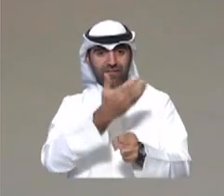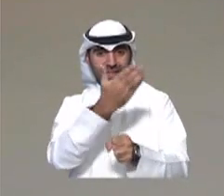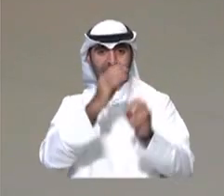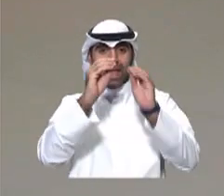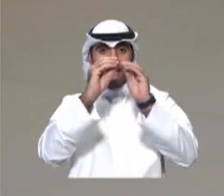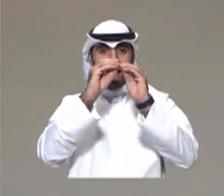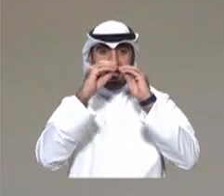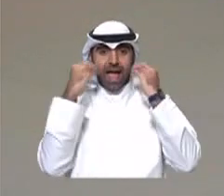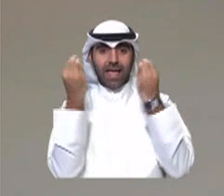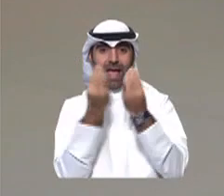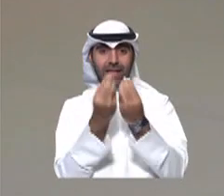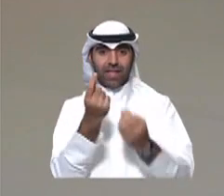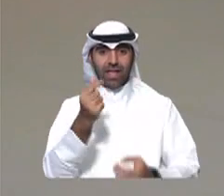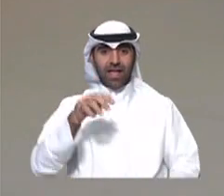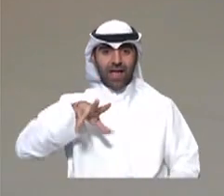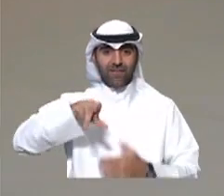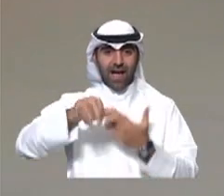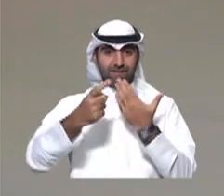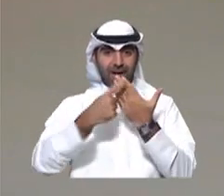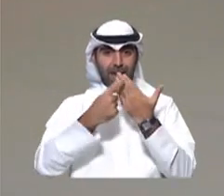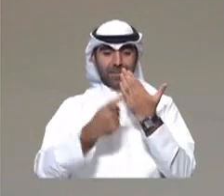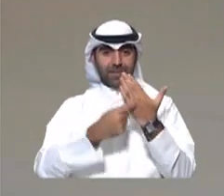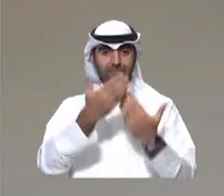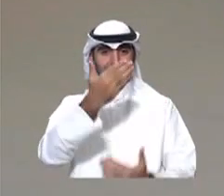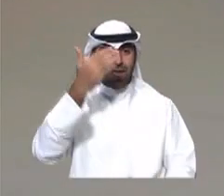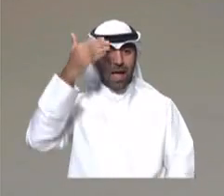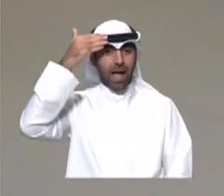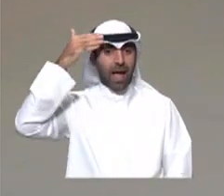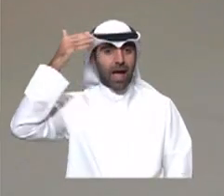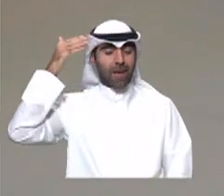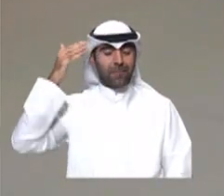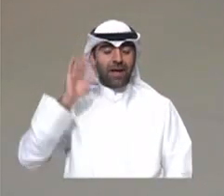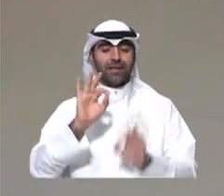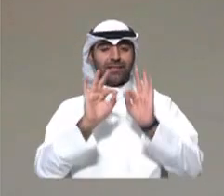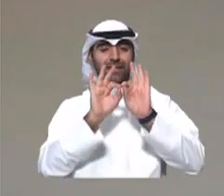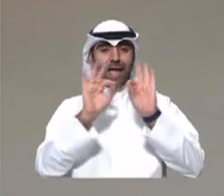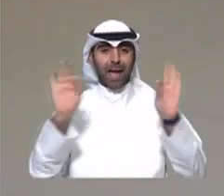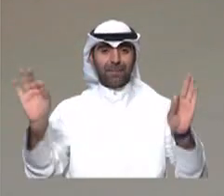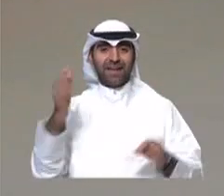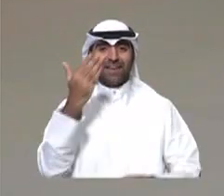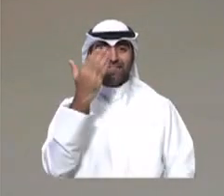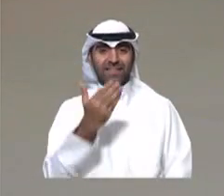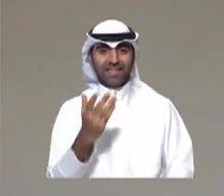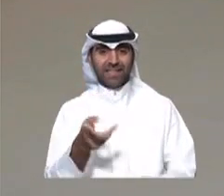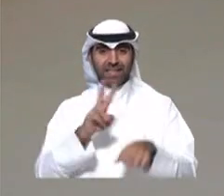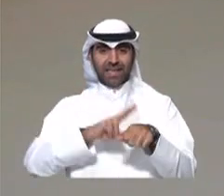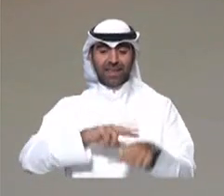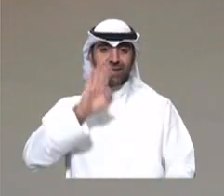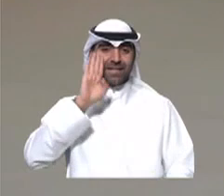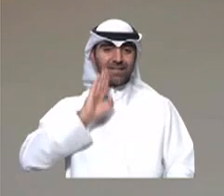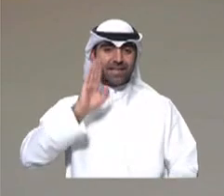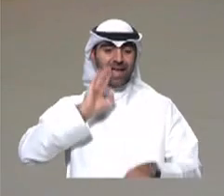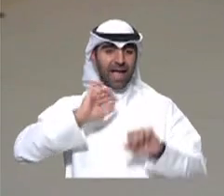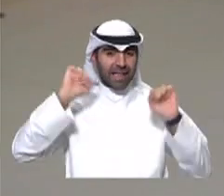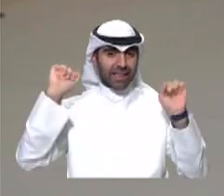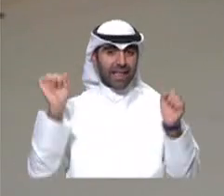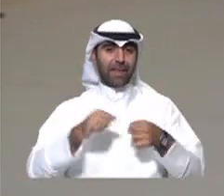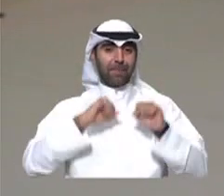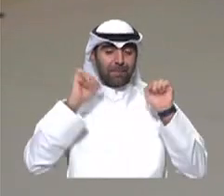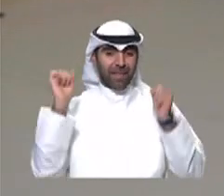الإجراءات أو خلينا نقول التدابير الوقائية التي اتخذتها دولة الكويت نتيجة لانضمام هذه الاتفاقية، منها ما